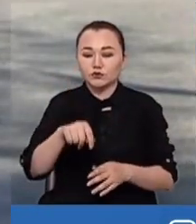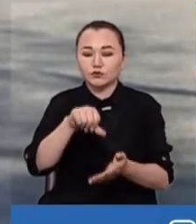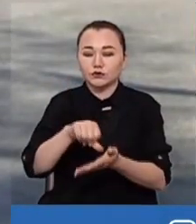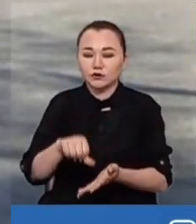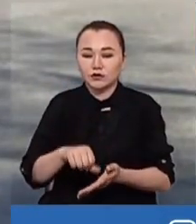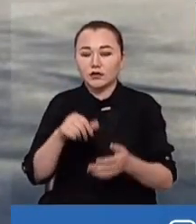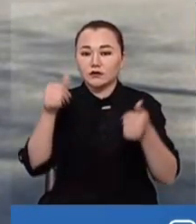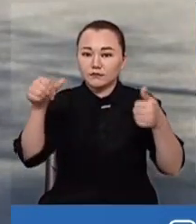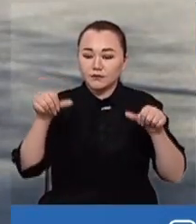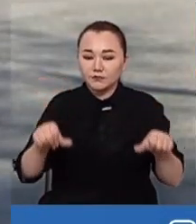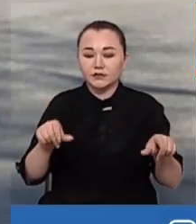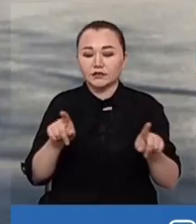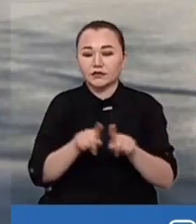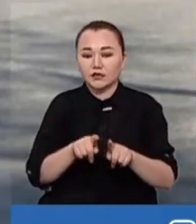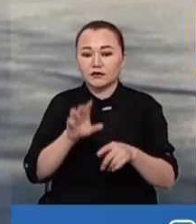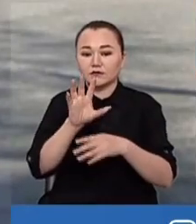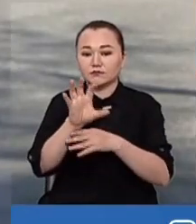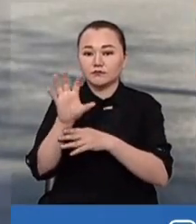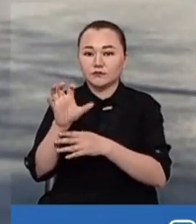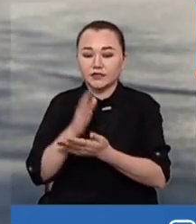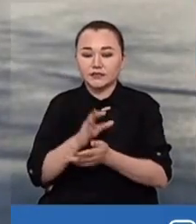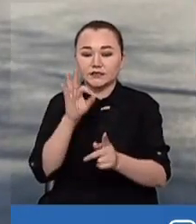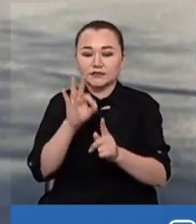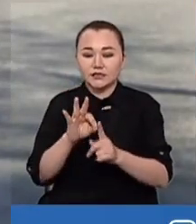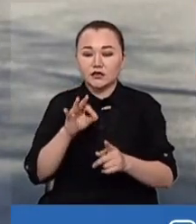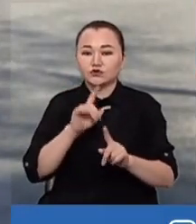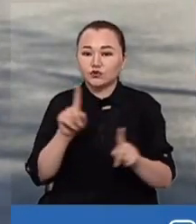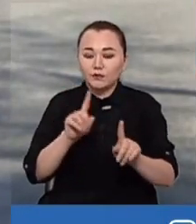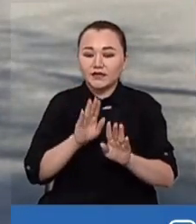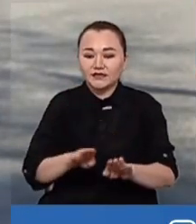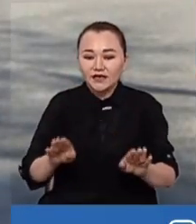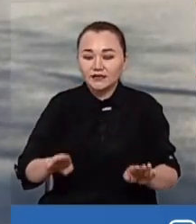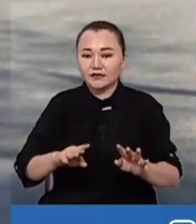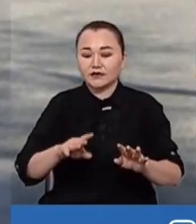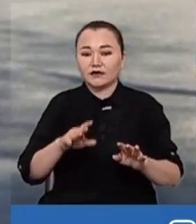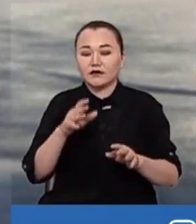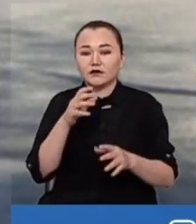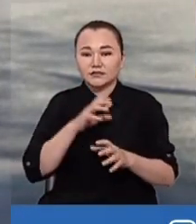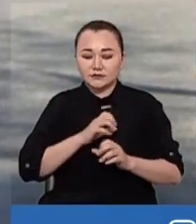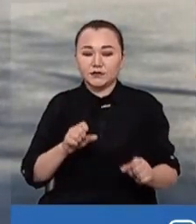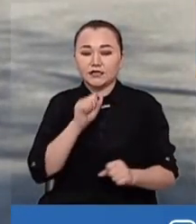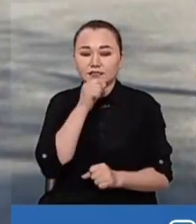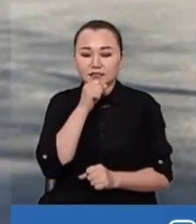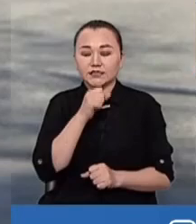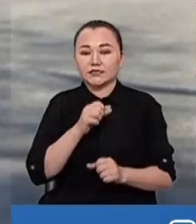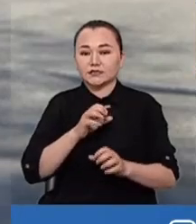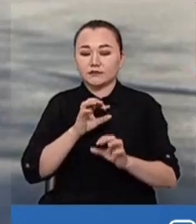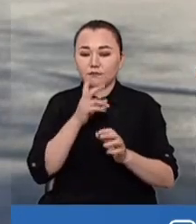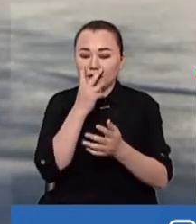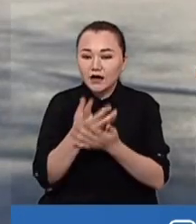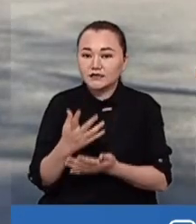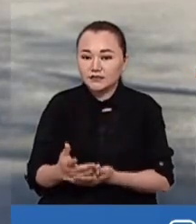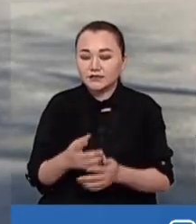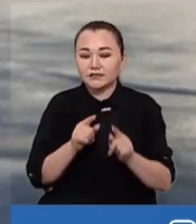ардагерлерінің билбордтары осылай ілінген. Мақсат өскелең ұрпаққа батыр аталарымыздың ерлігін дәріптеп